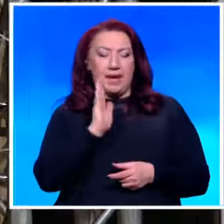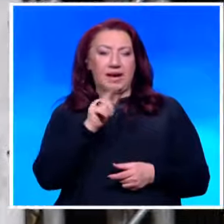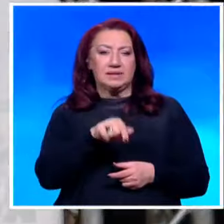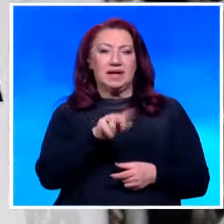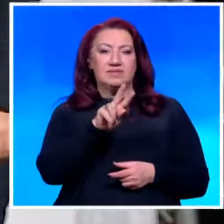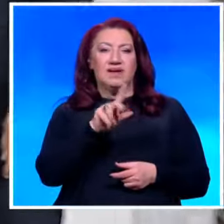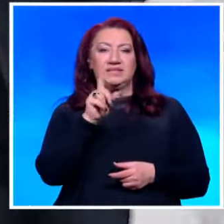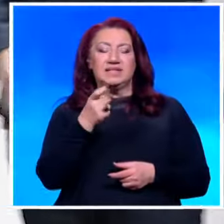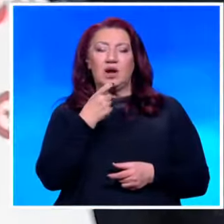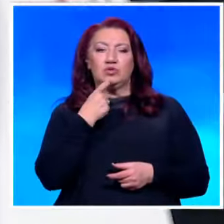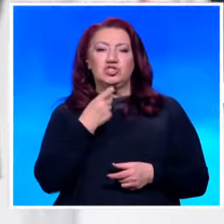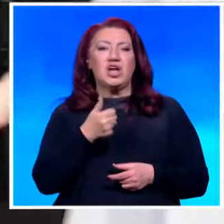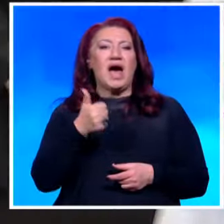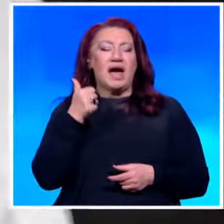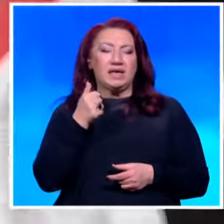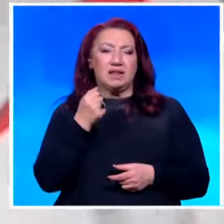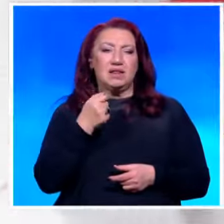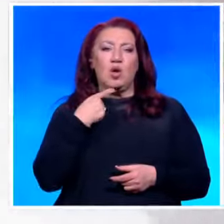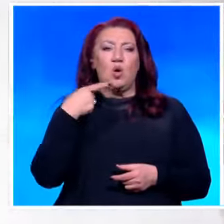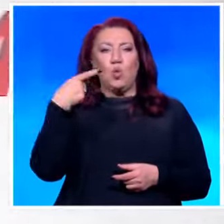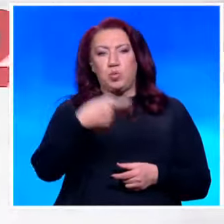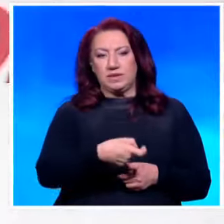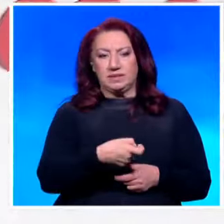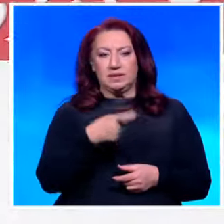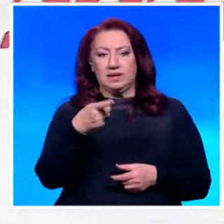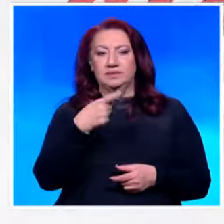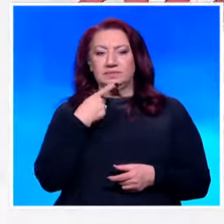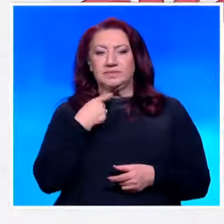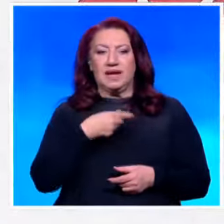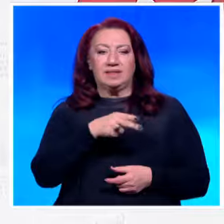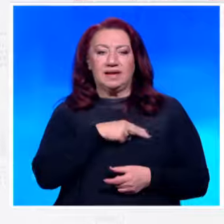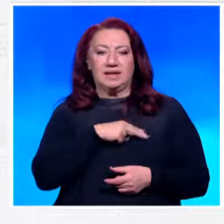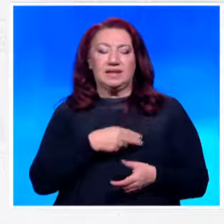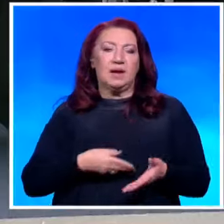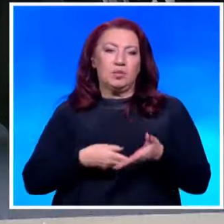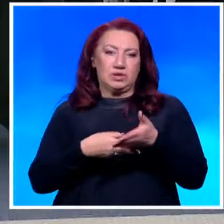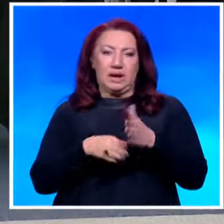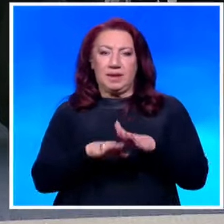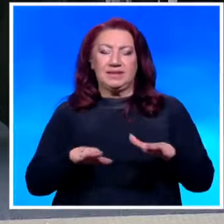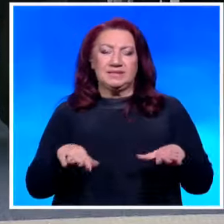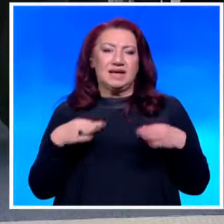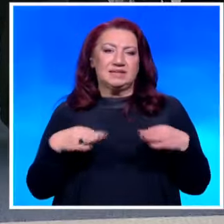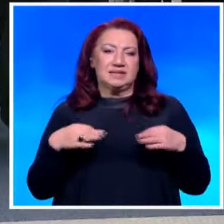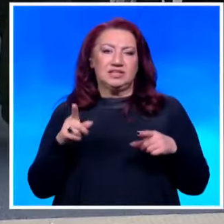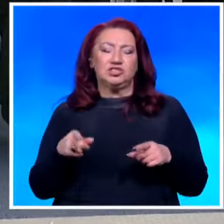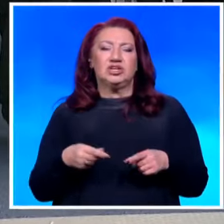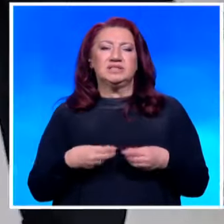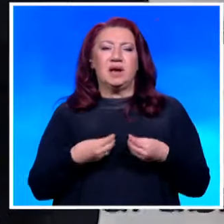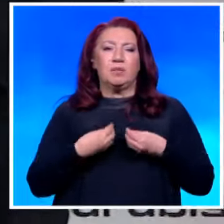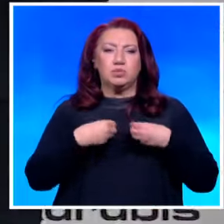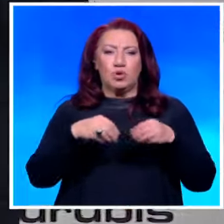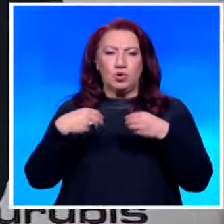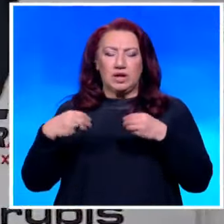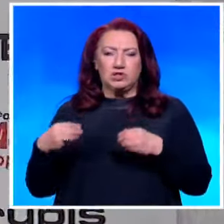убит през пречкване. Днес майка му е отличена за подкрепата и към деца сираци чрез благотворителна продажба на 400